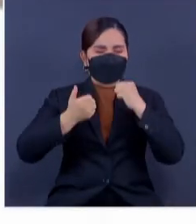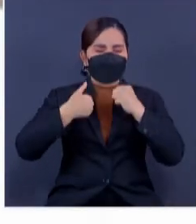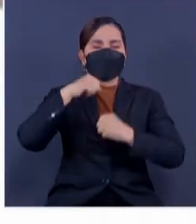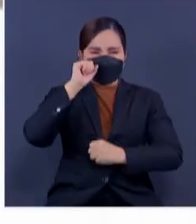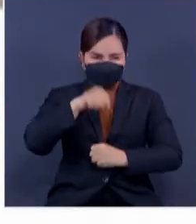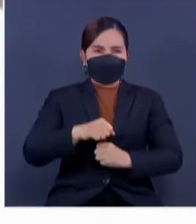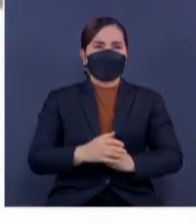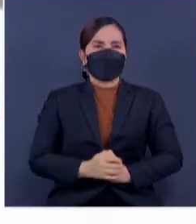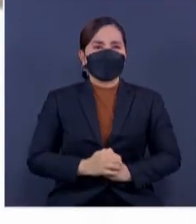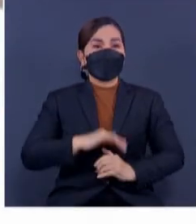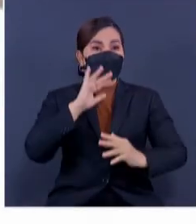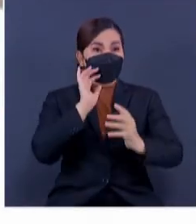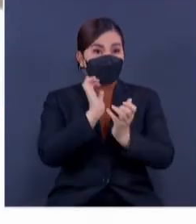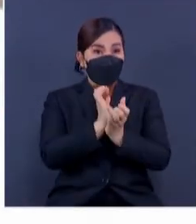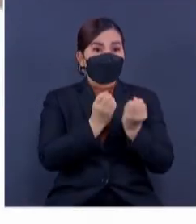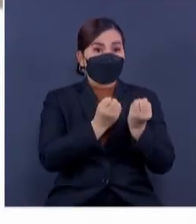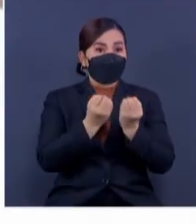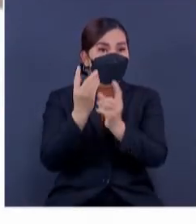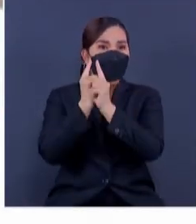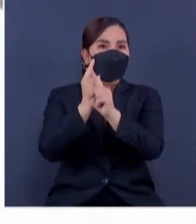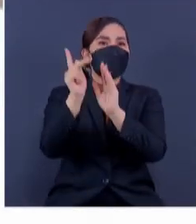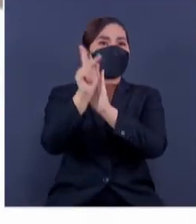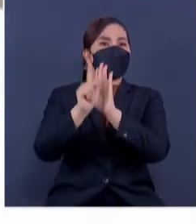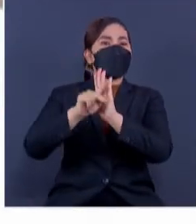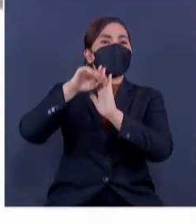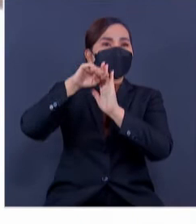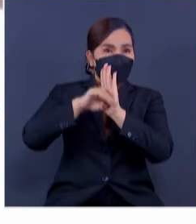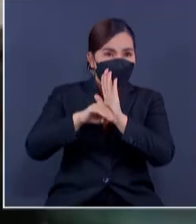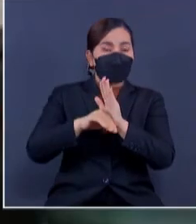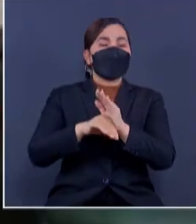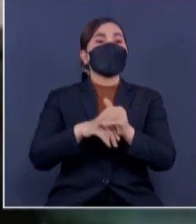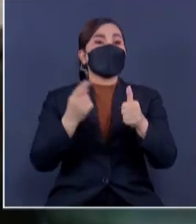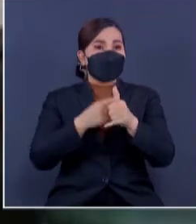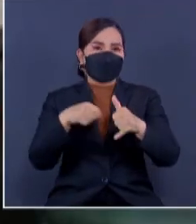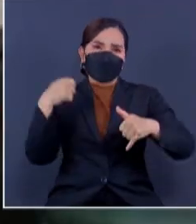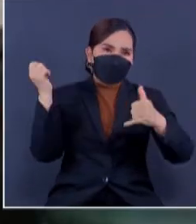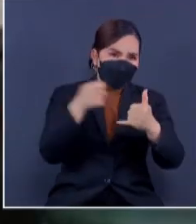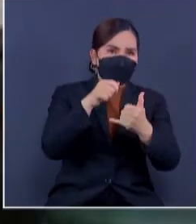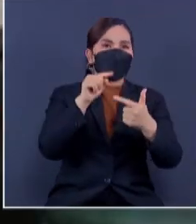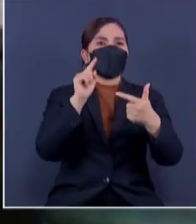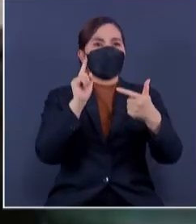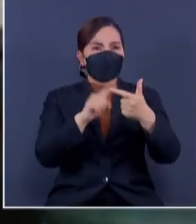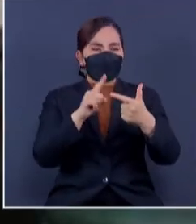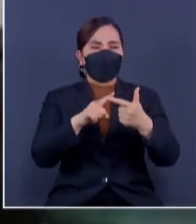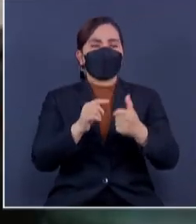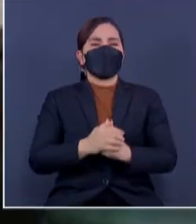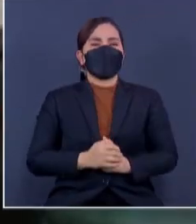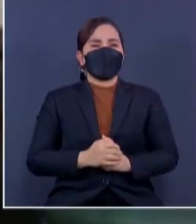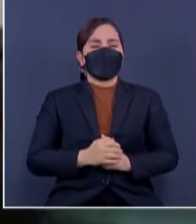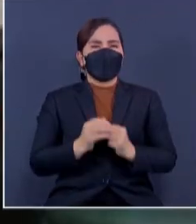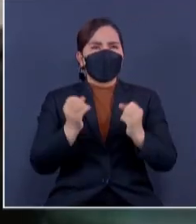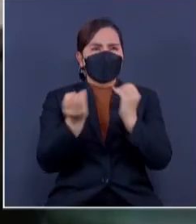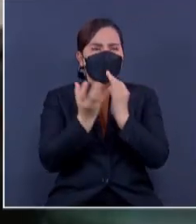งๆค่ะตำรวจก็ได้มีการส่งตัวดำเนินคดีนะคะในข้อหาใช้กำลังทำร้ายผู้อื่นแล้วก็ทำให้เกิดความก